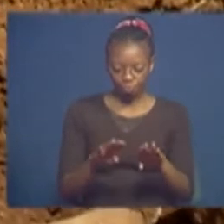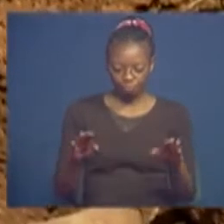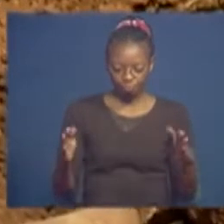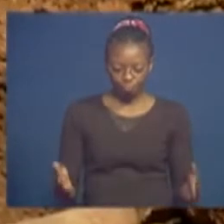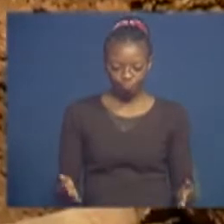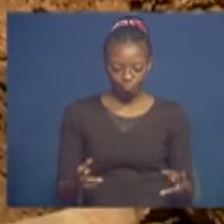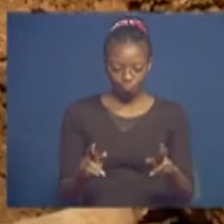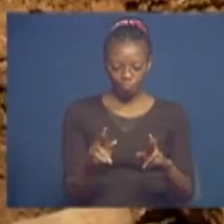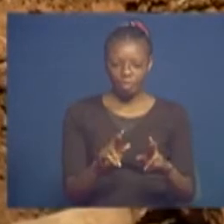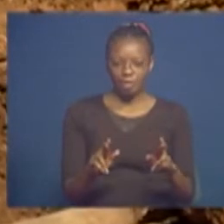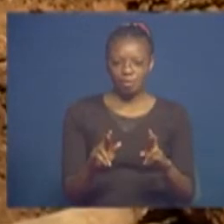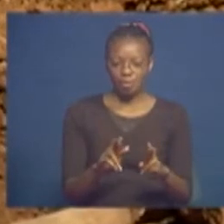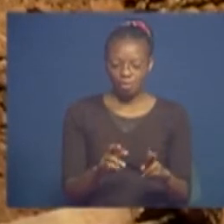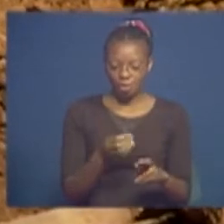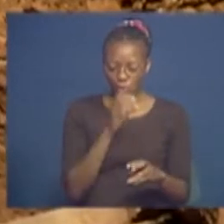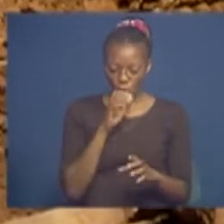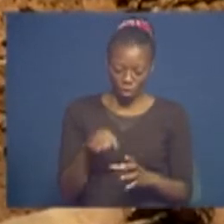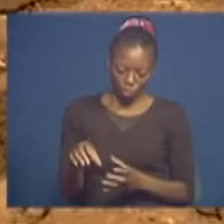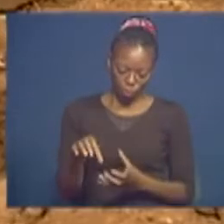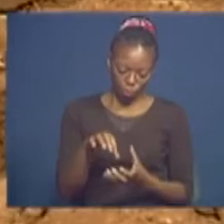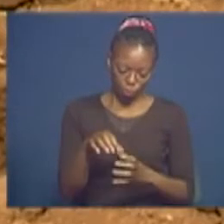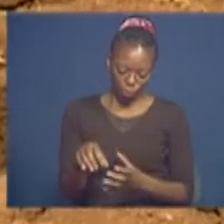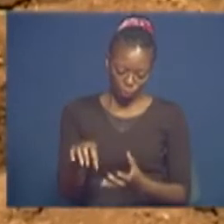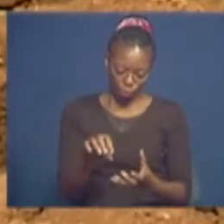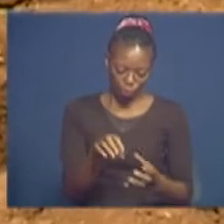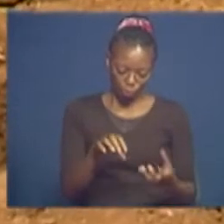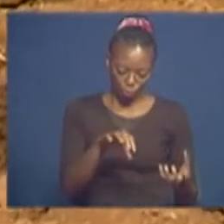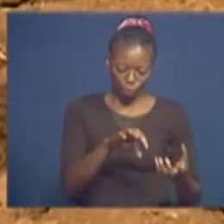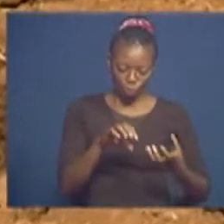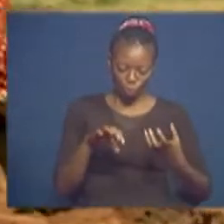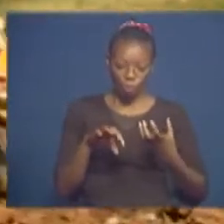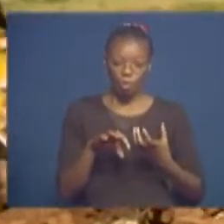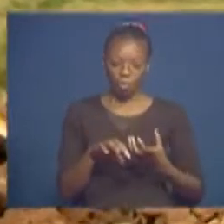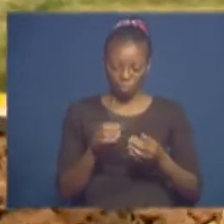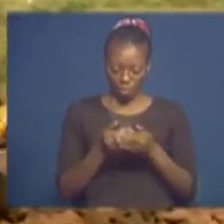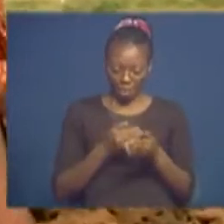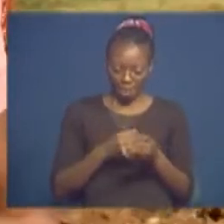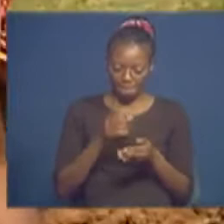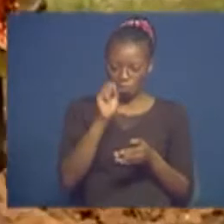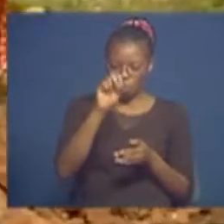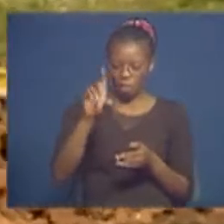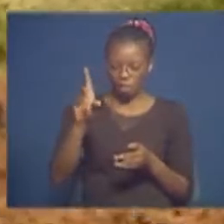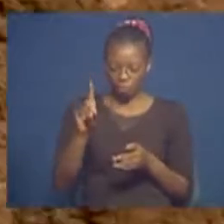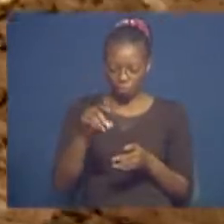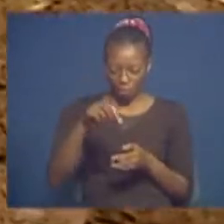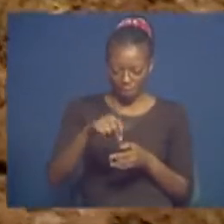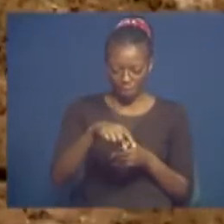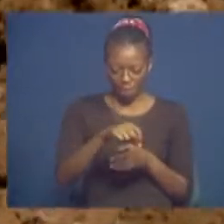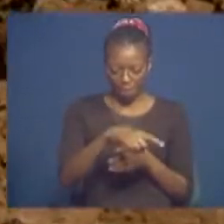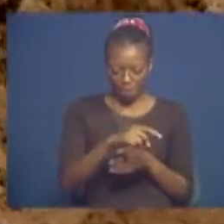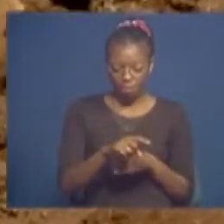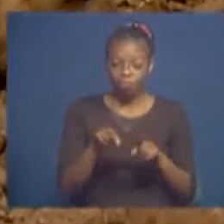kuwa tayari, mwaga maji kwanza kabla ya kupanda mbegu zako. Lakini si maji tu yaliyo muhimu, mbolea